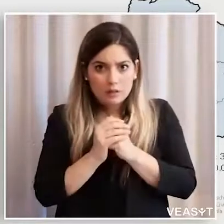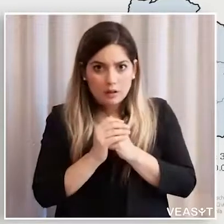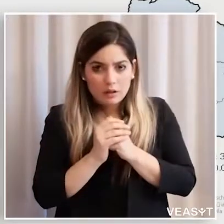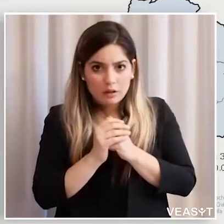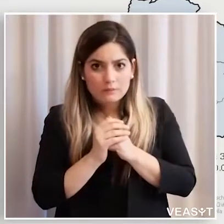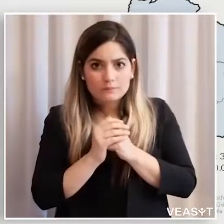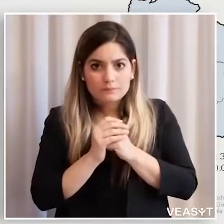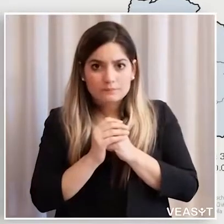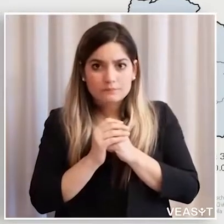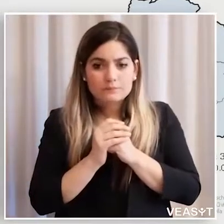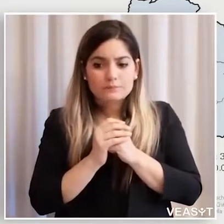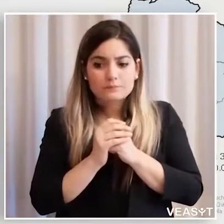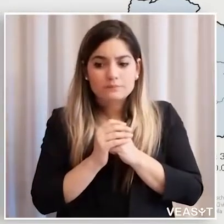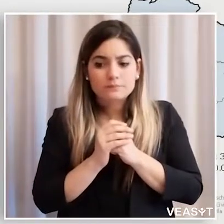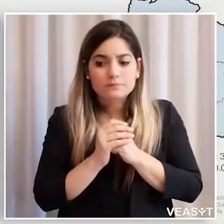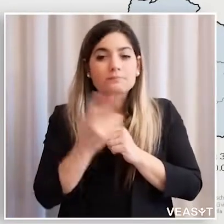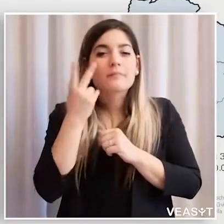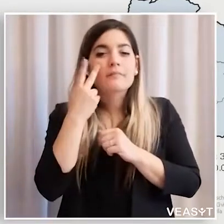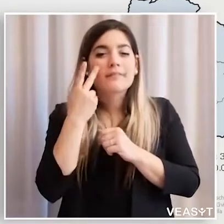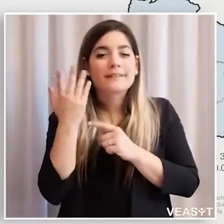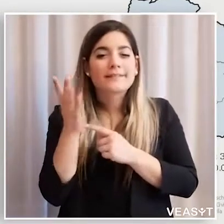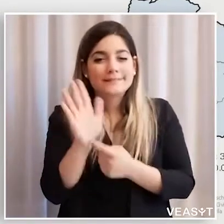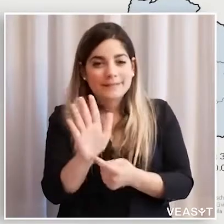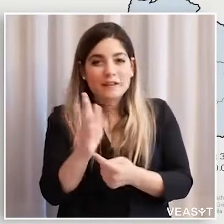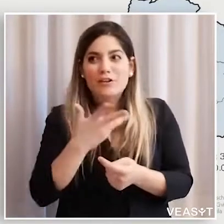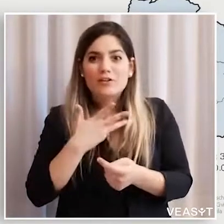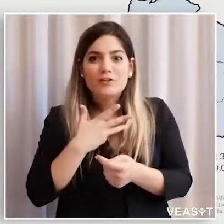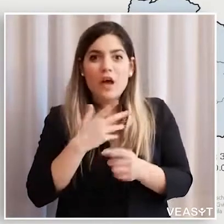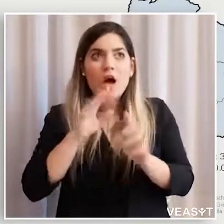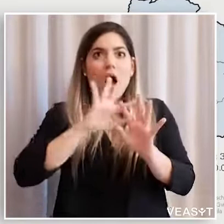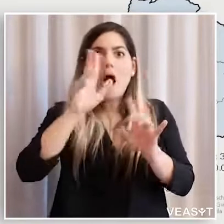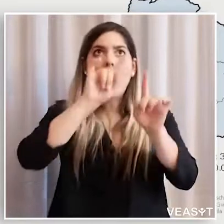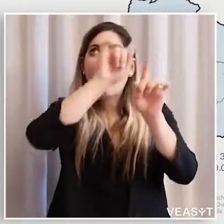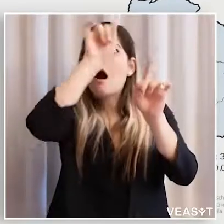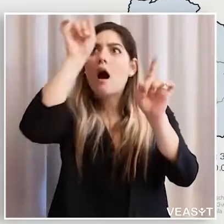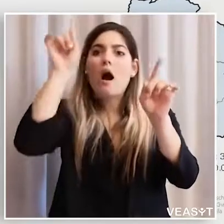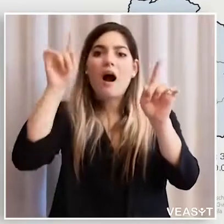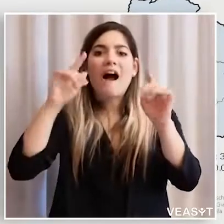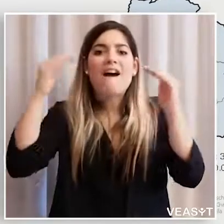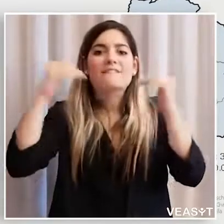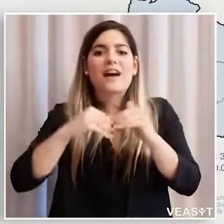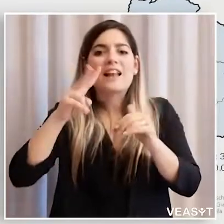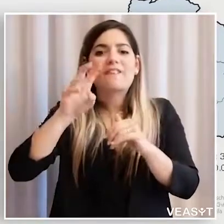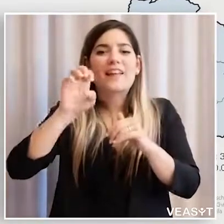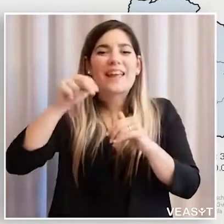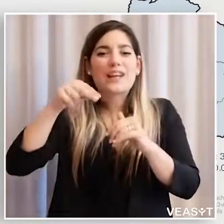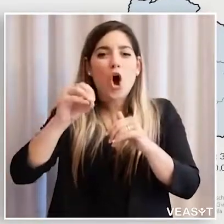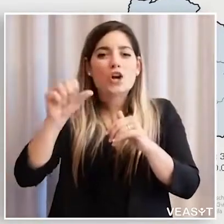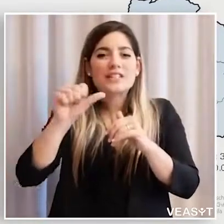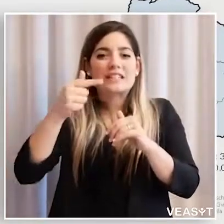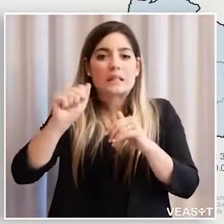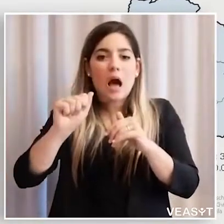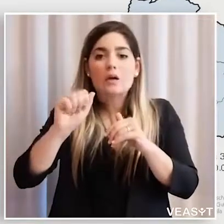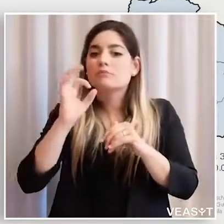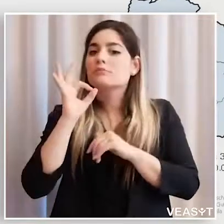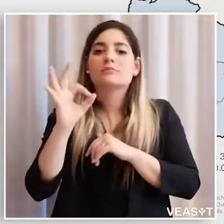on line tutti 0 questo perché la val venosta si vede